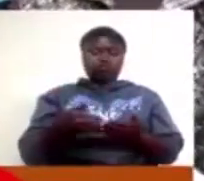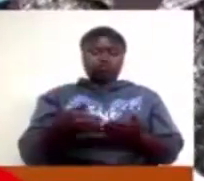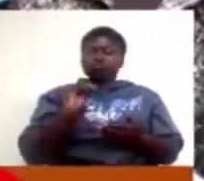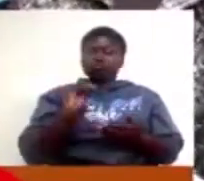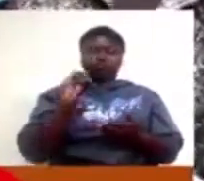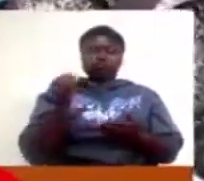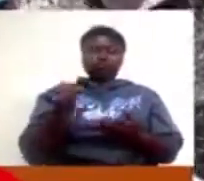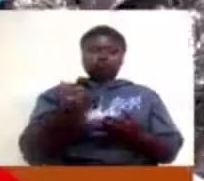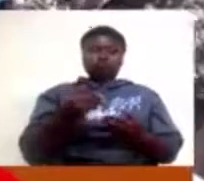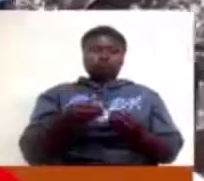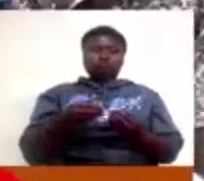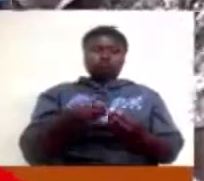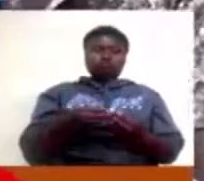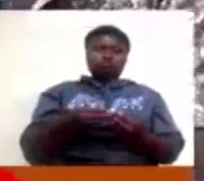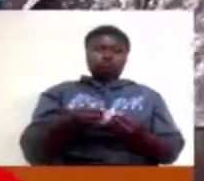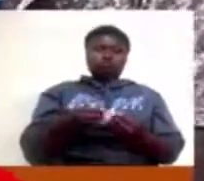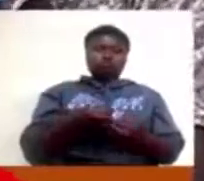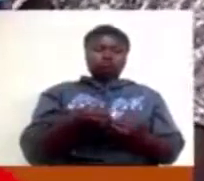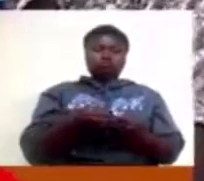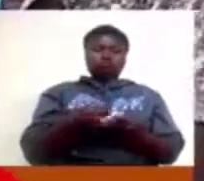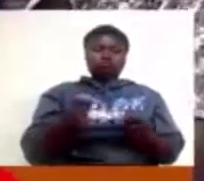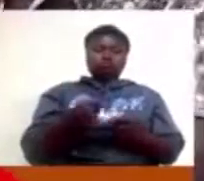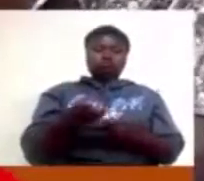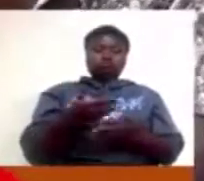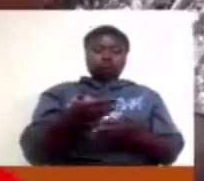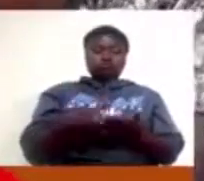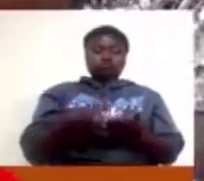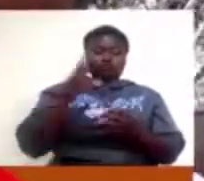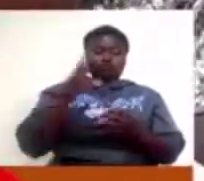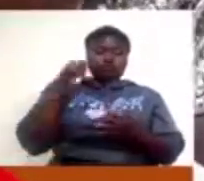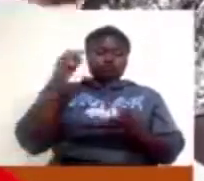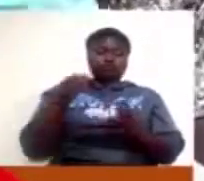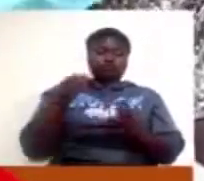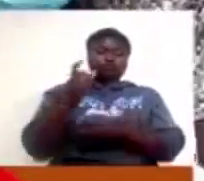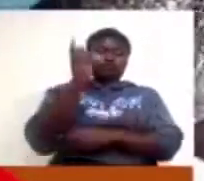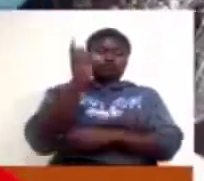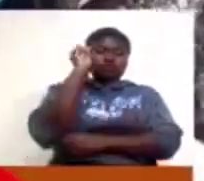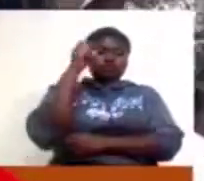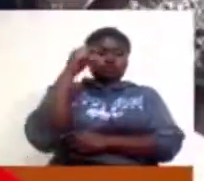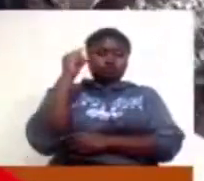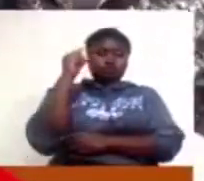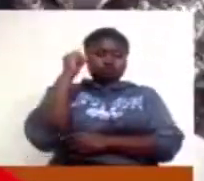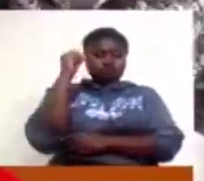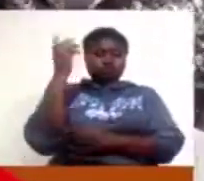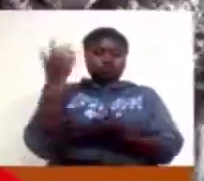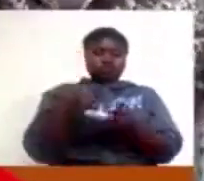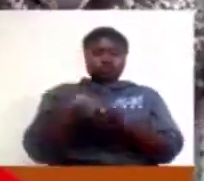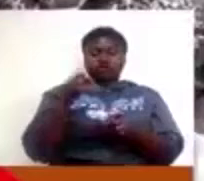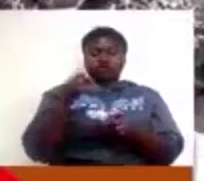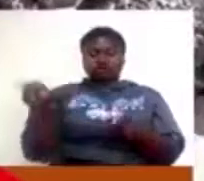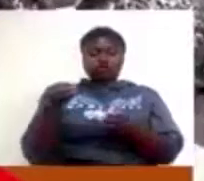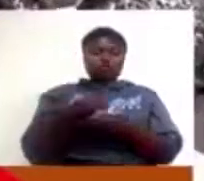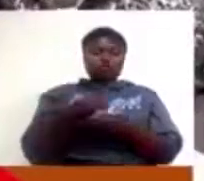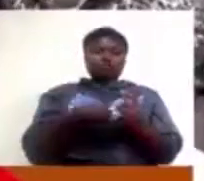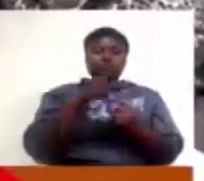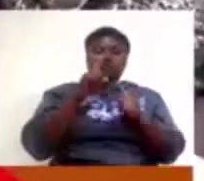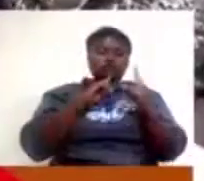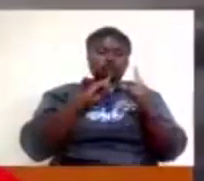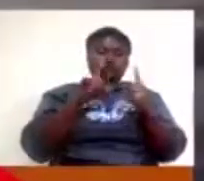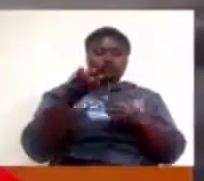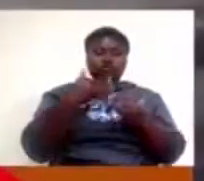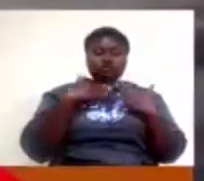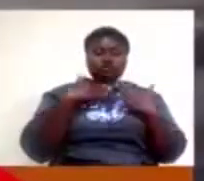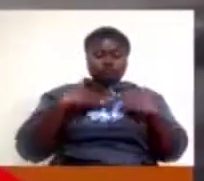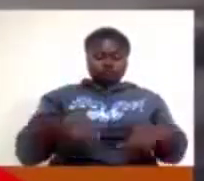ambayo inaendeshwa na idara ya usalama, kwa sababu yeye amekuwa akiongea, amekuwa akipigania, amekuwa akitetea watu